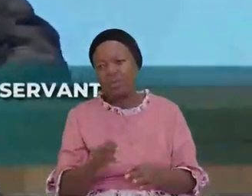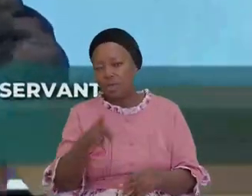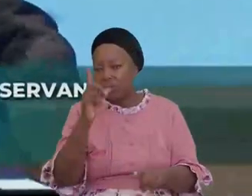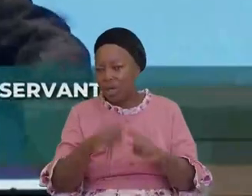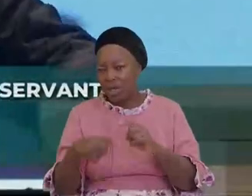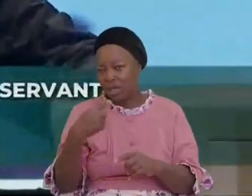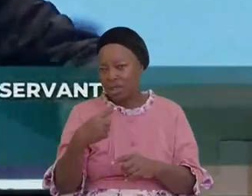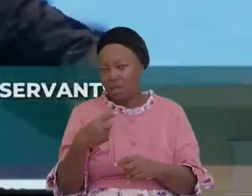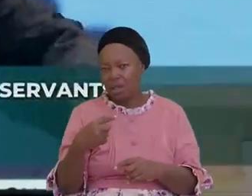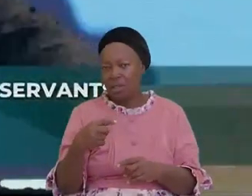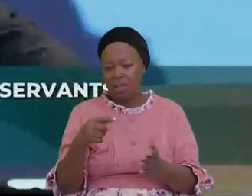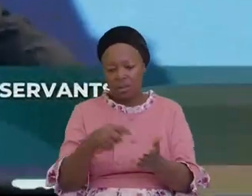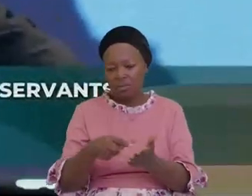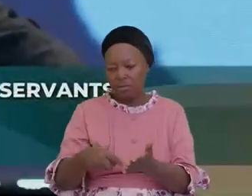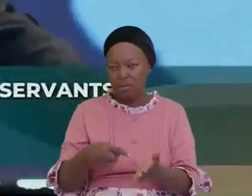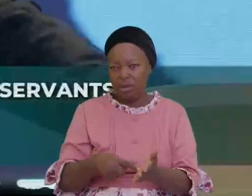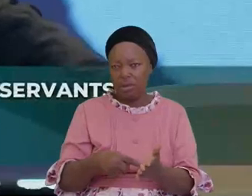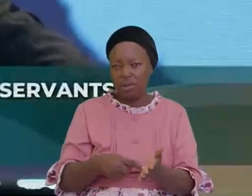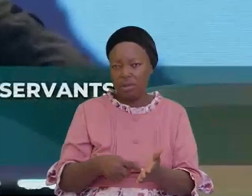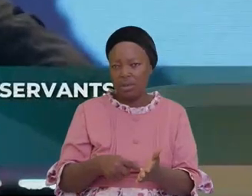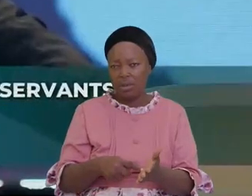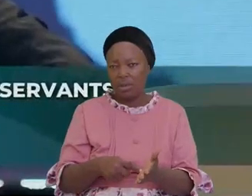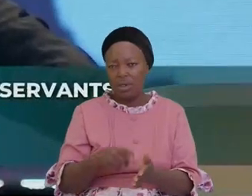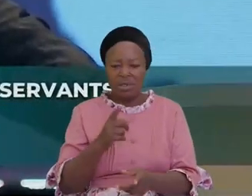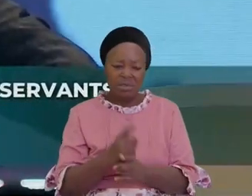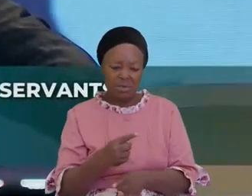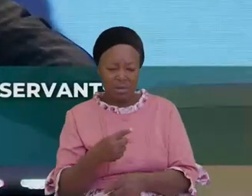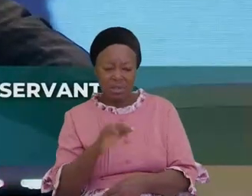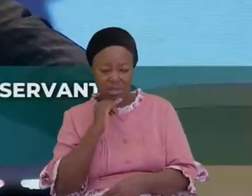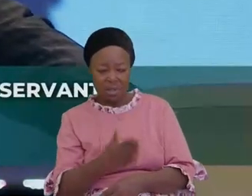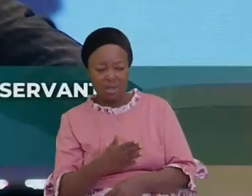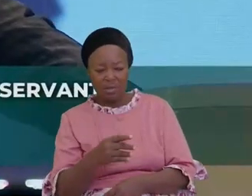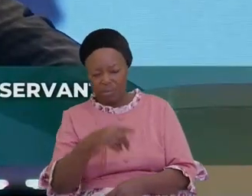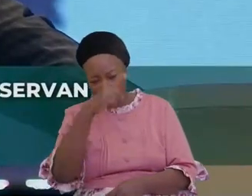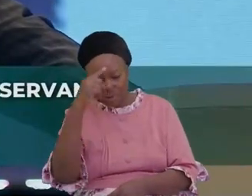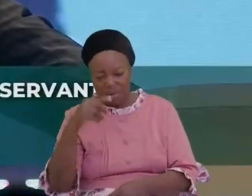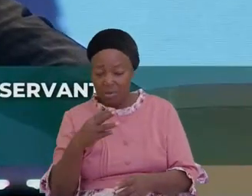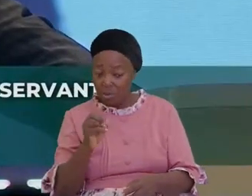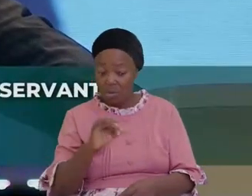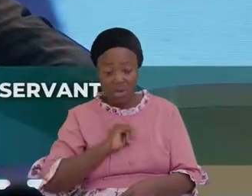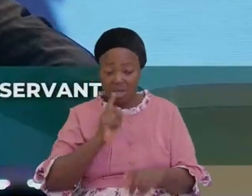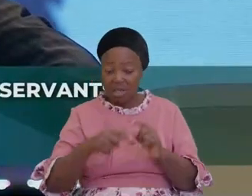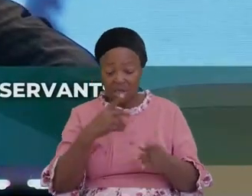Tu ne peux pas dire, tel m'a empêché, je n'ai pas pu dire ce que je voulais dire.